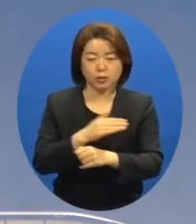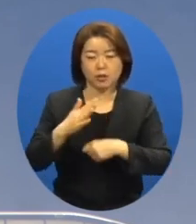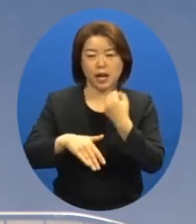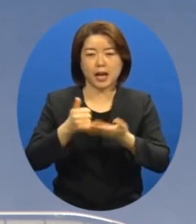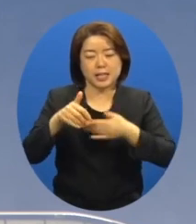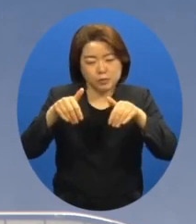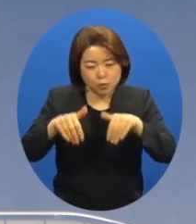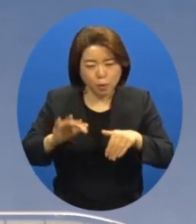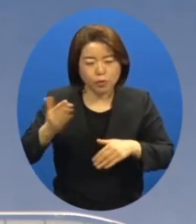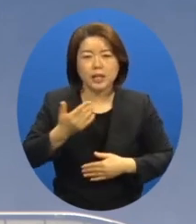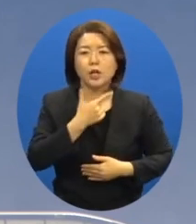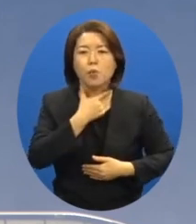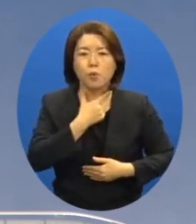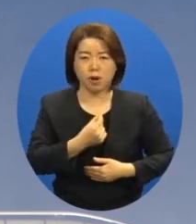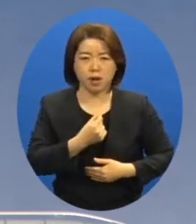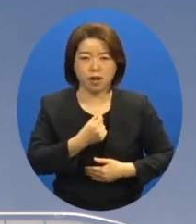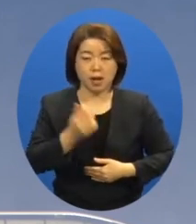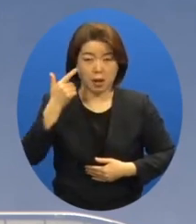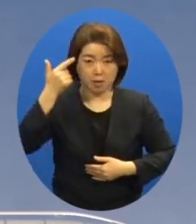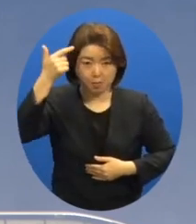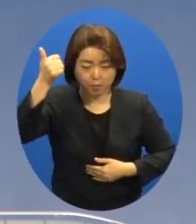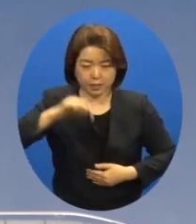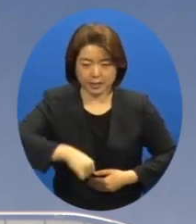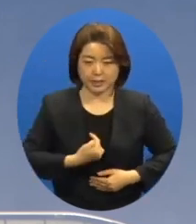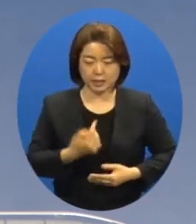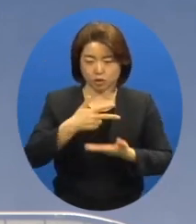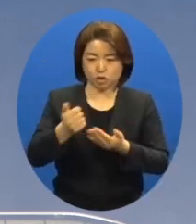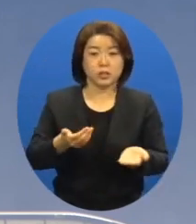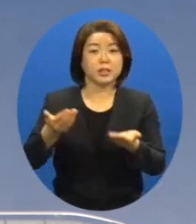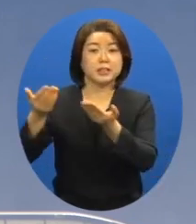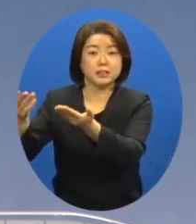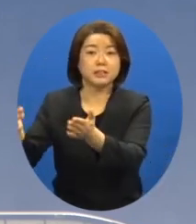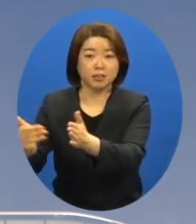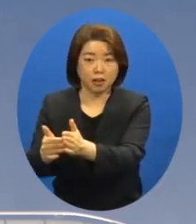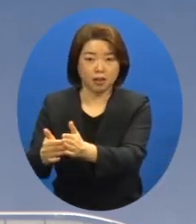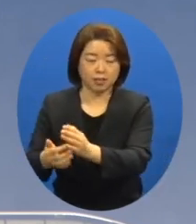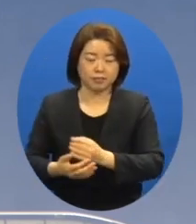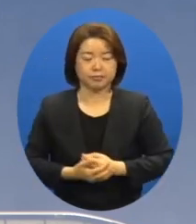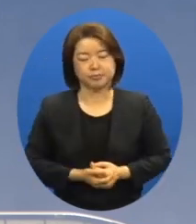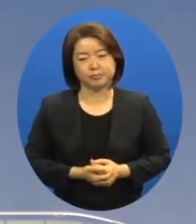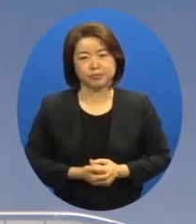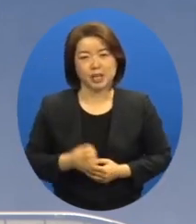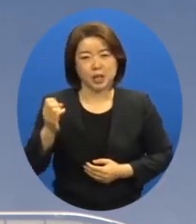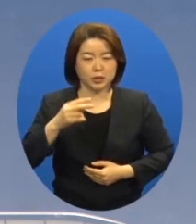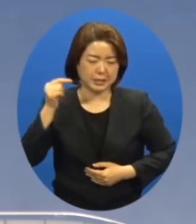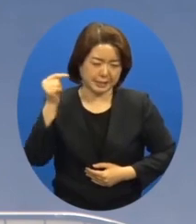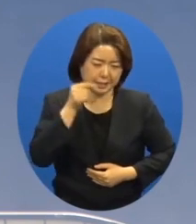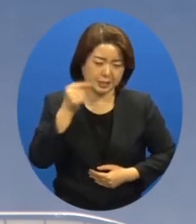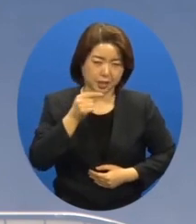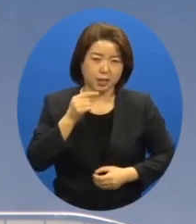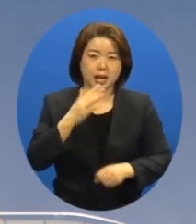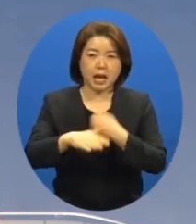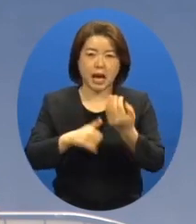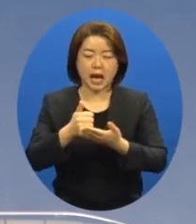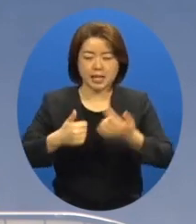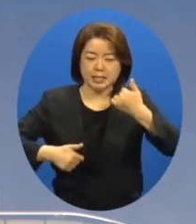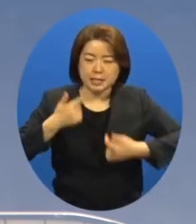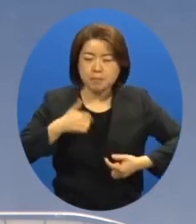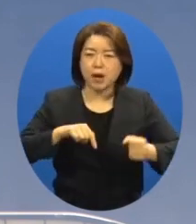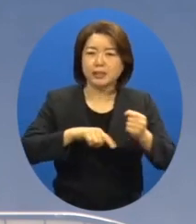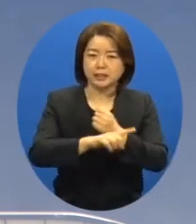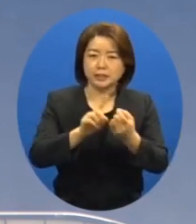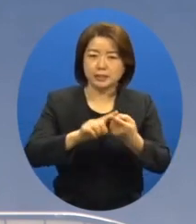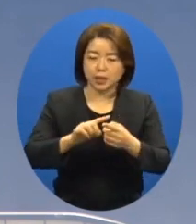되기를 원해서 목사로 그렇게 자기 자신을 주님께 드리고, 그리고 철저히 하나님 기뻐하는 뜻대로